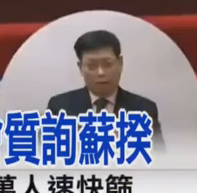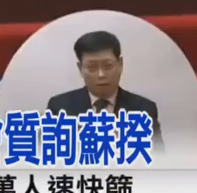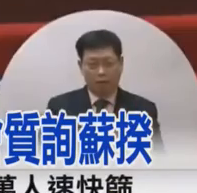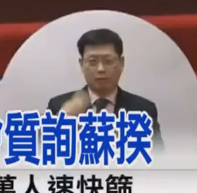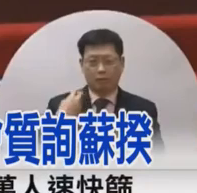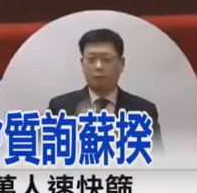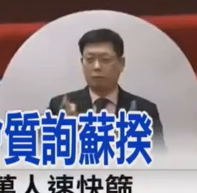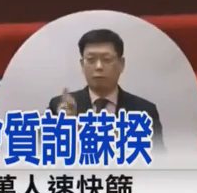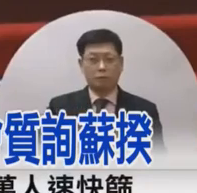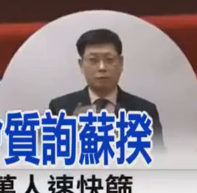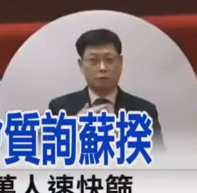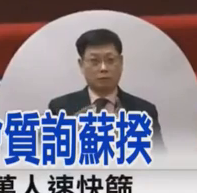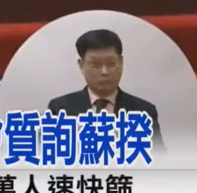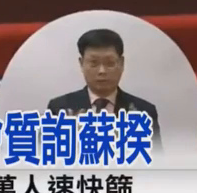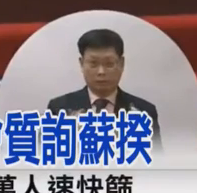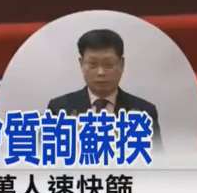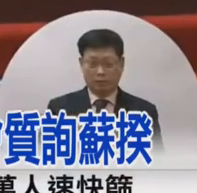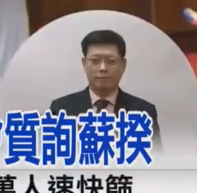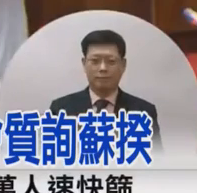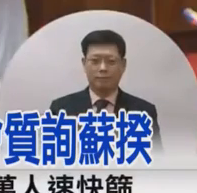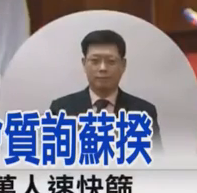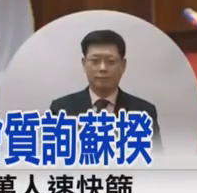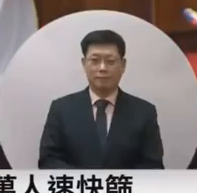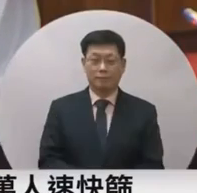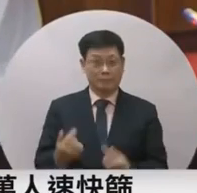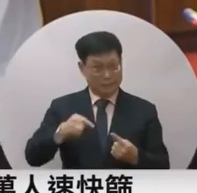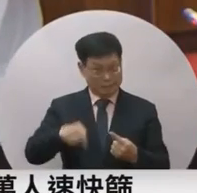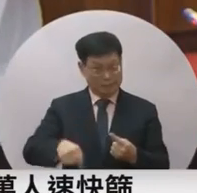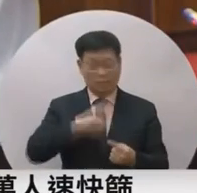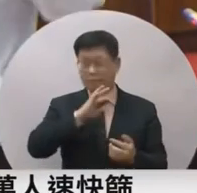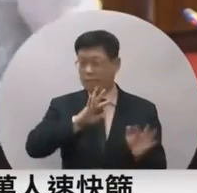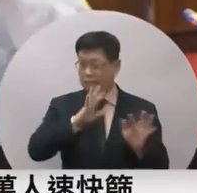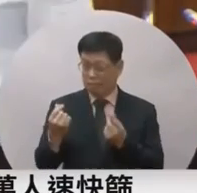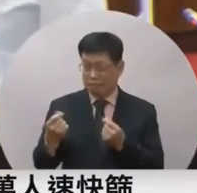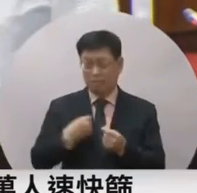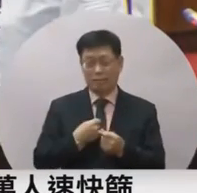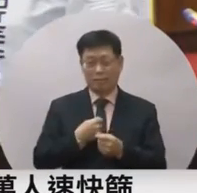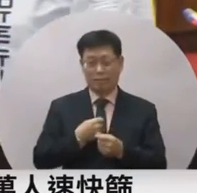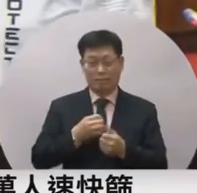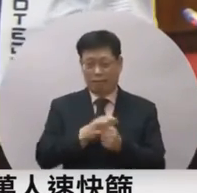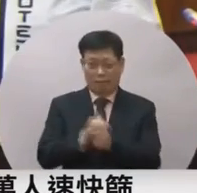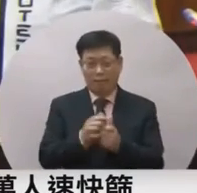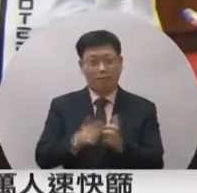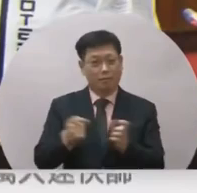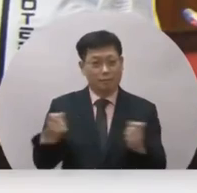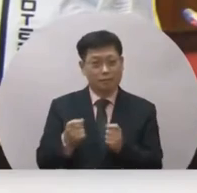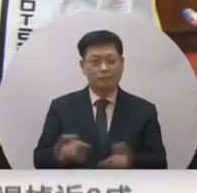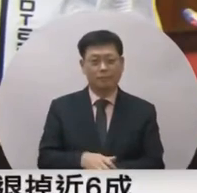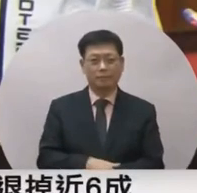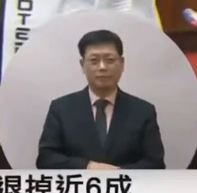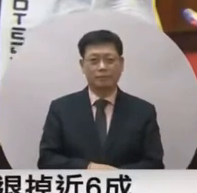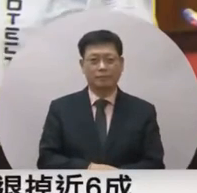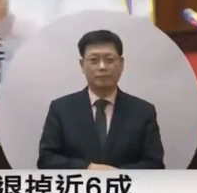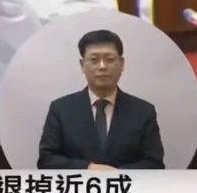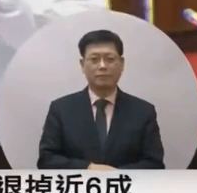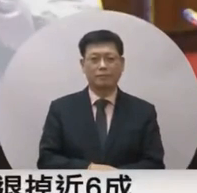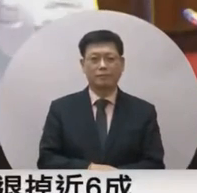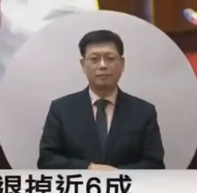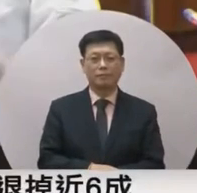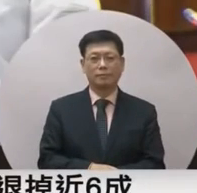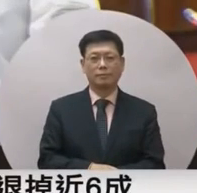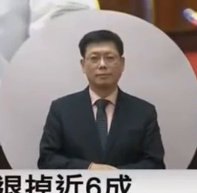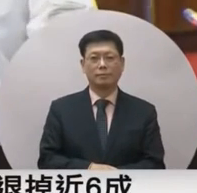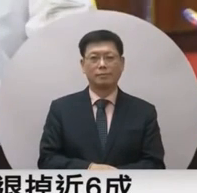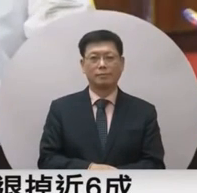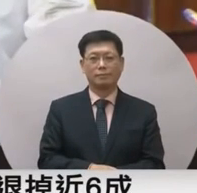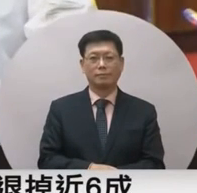询，特地穿上防护衣，全身包紧紧。 这样的日子还要过多久？ 我们希望早日结束，回复正常